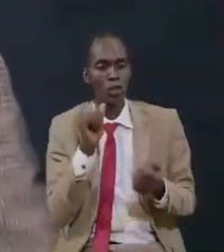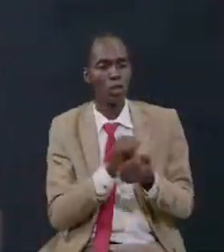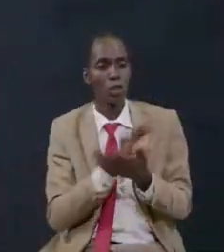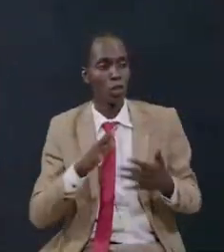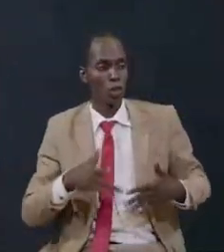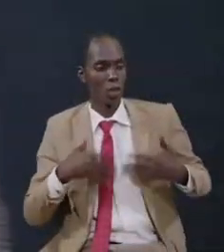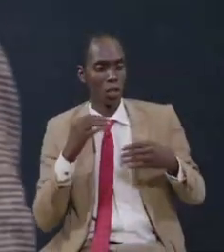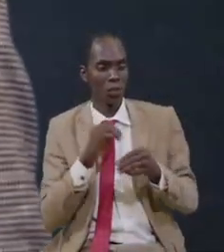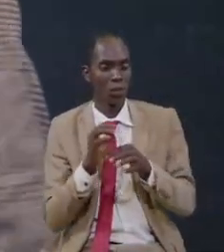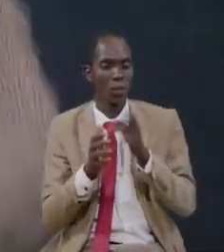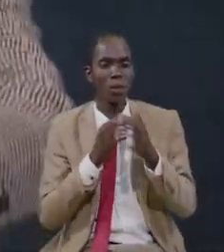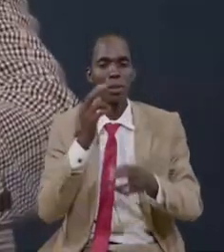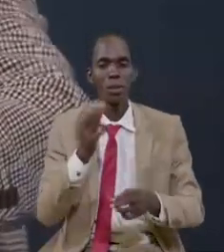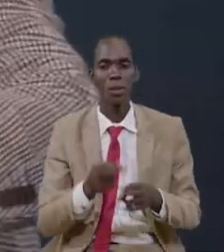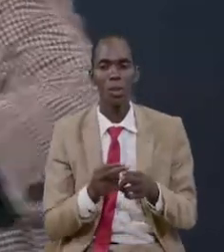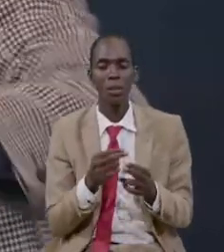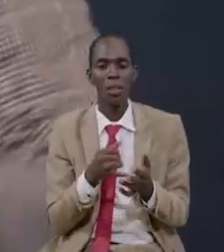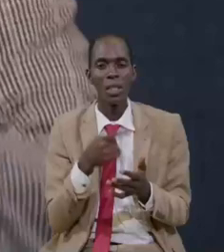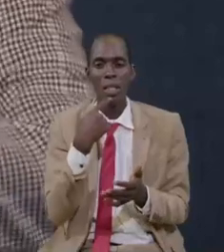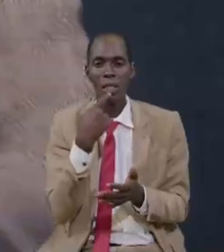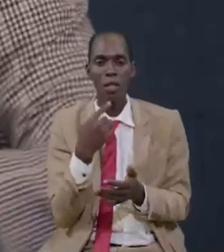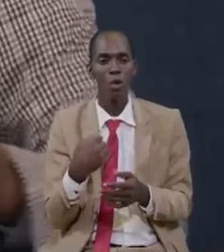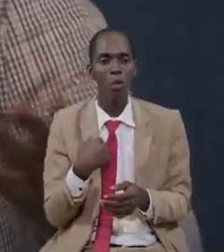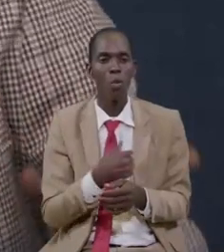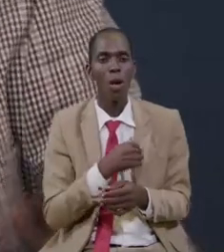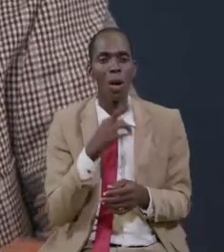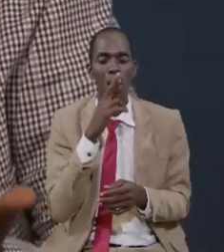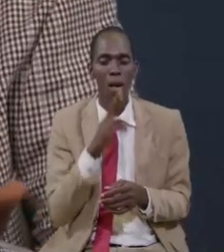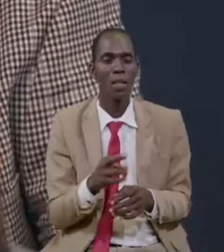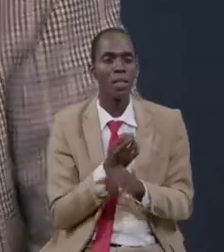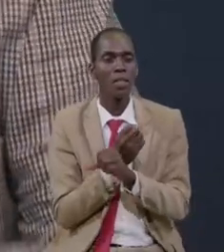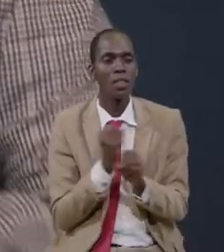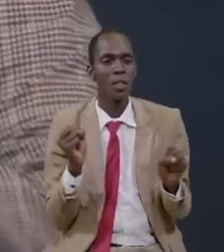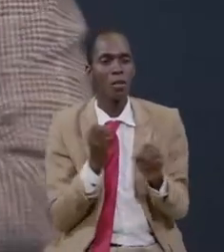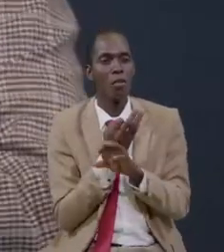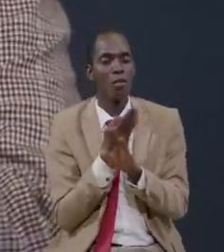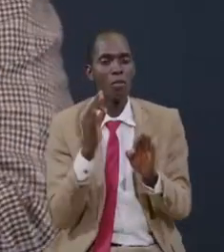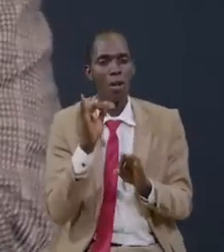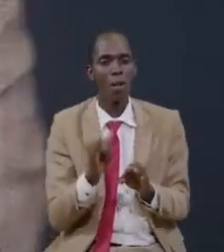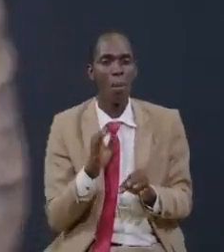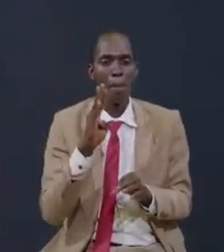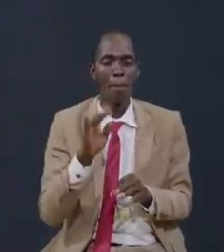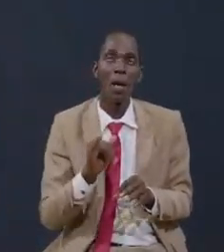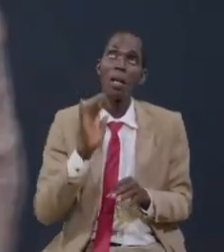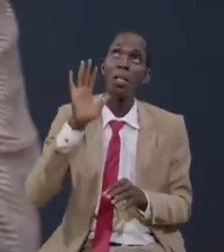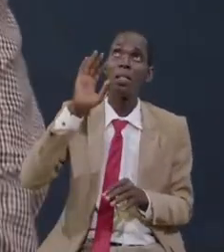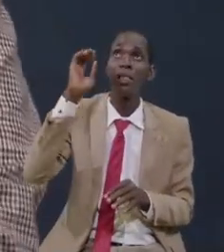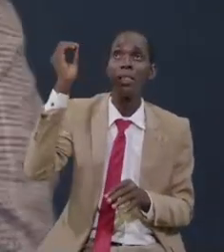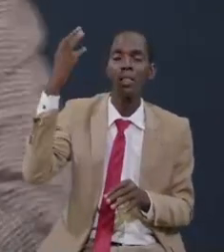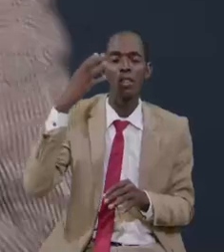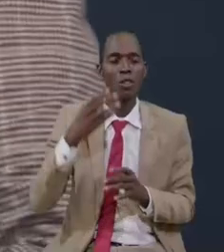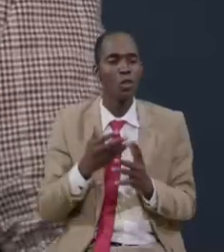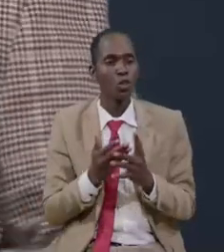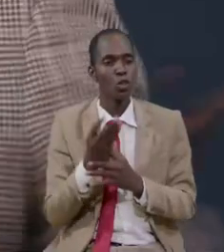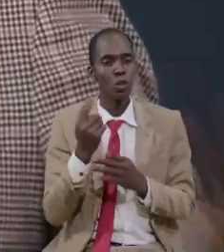Aidez, nous sommes justifiés gratuitement par sa grâce, par la rédemption qui est